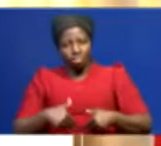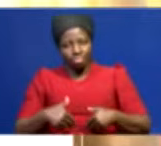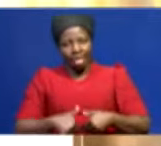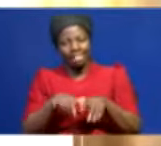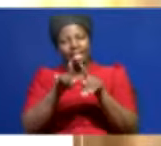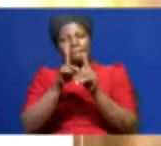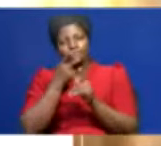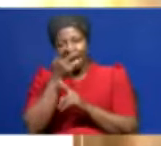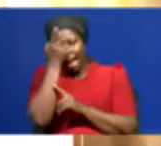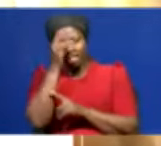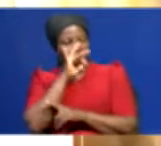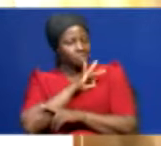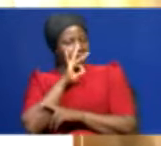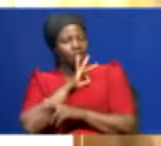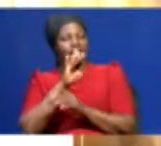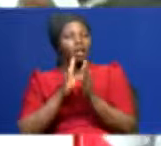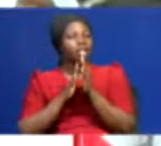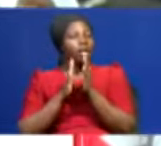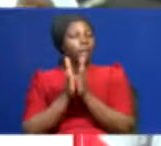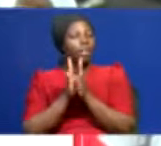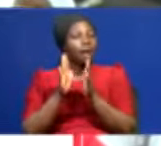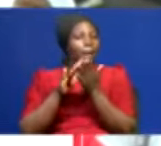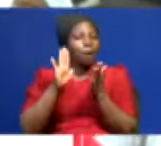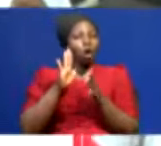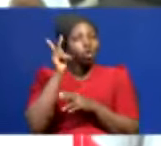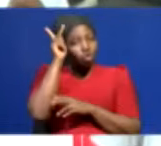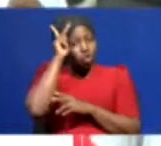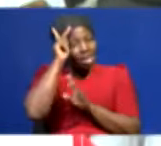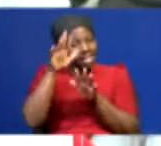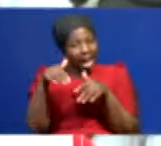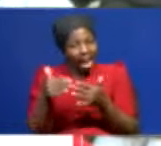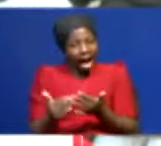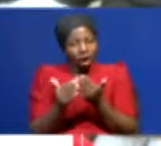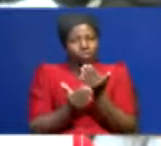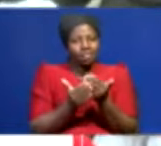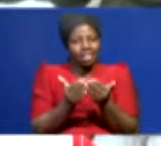maarifa zaidi kuhusu jinsi ya kuwashughulikia